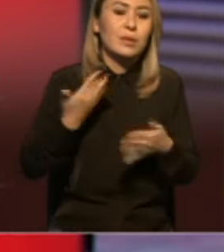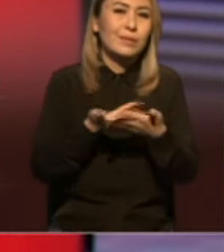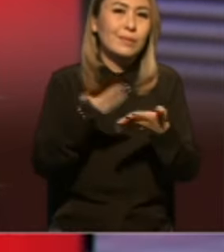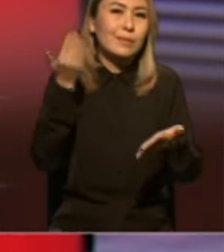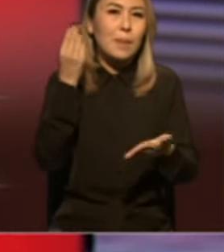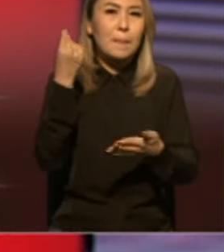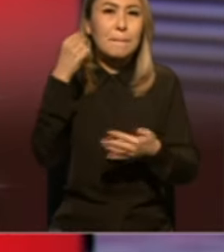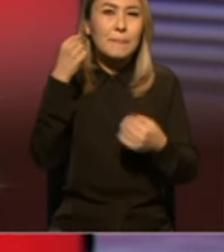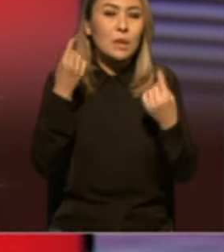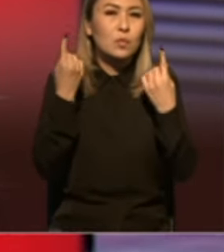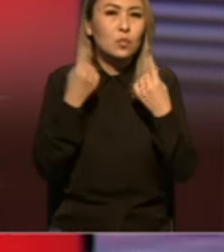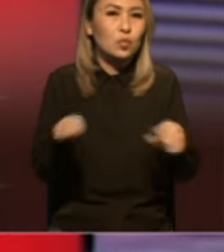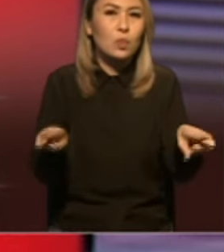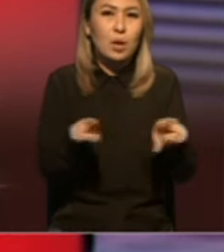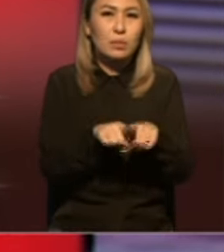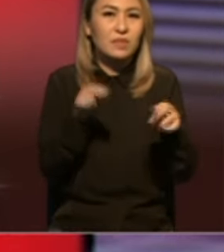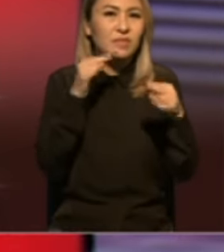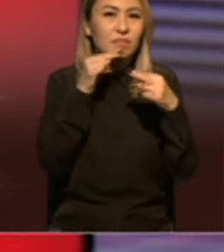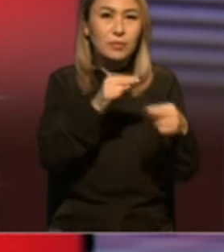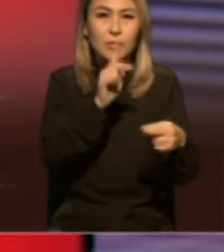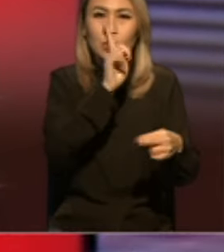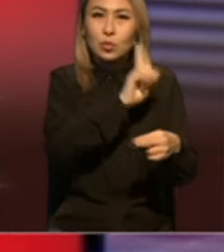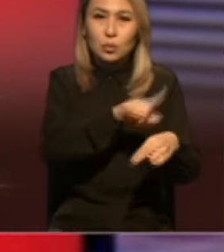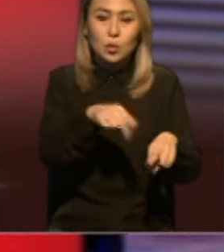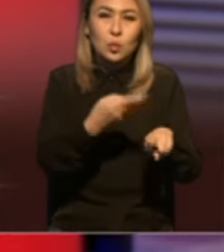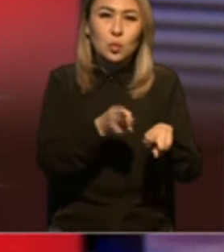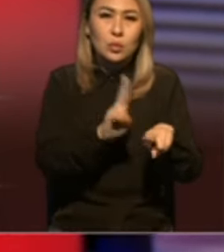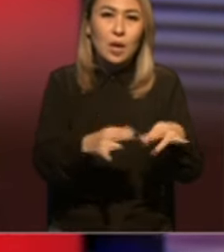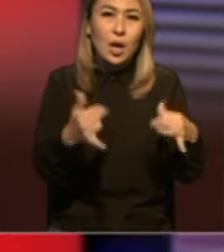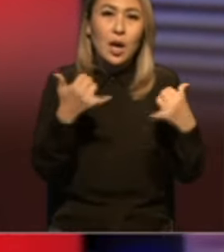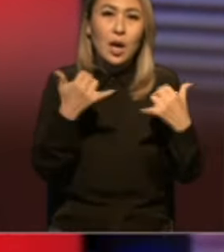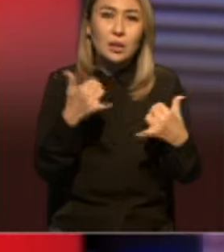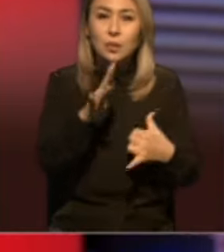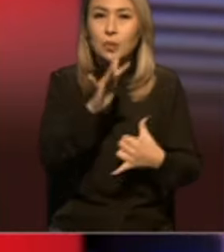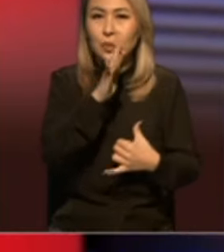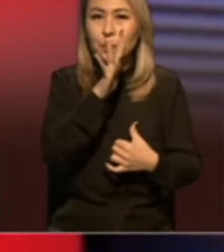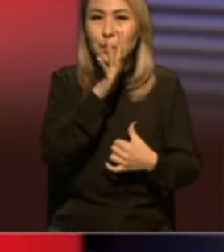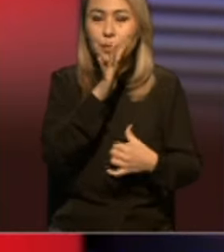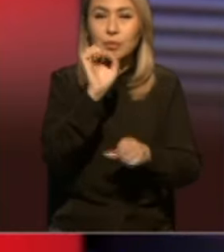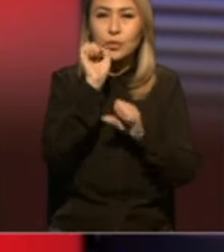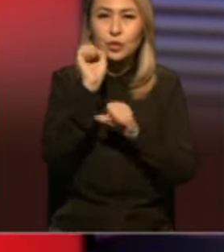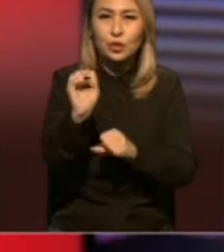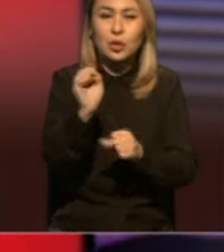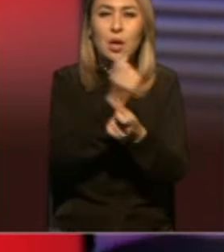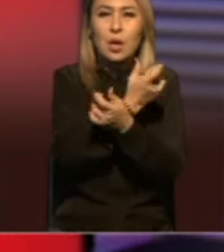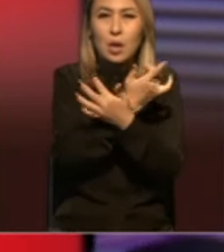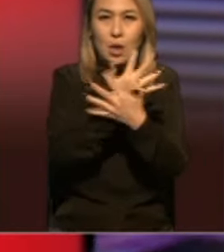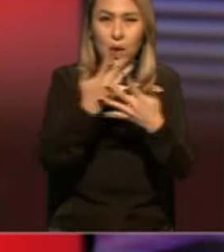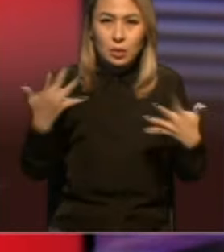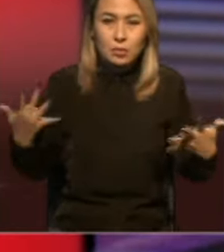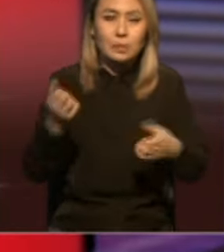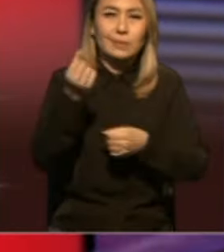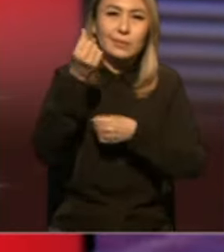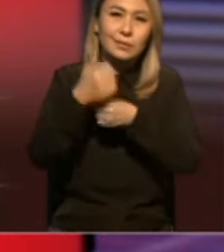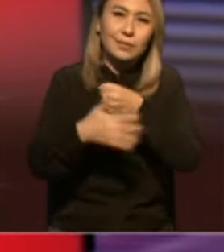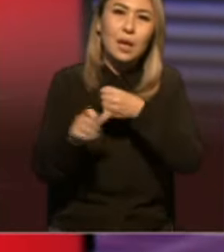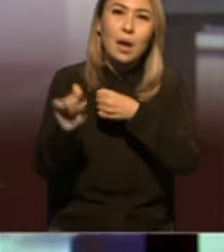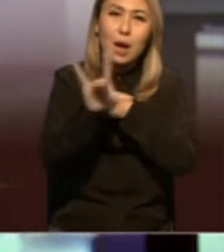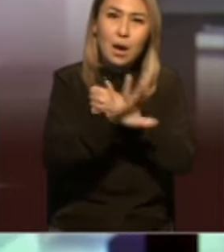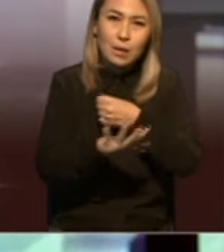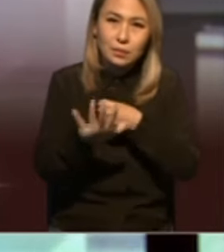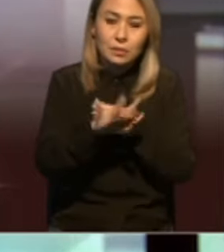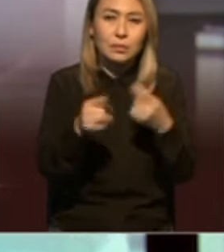президенттер сияқты, ондай мән бермейді. Сондықтан осы қазіргі кезде құрып жатқан әртүрлі Орта Азиядағы және